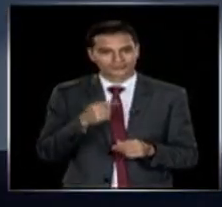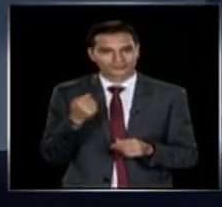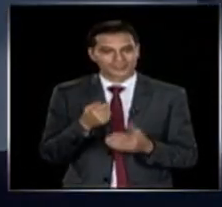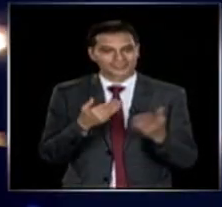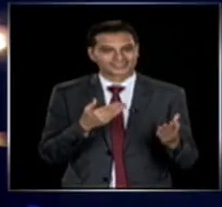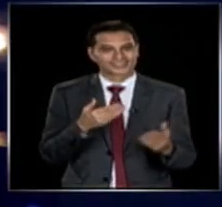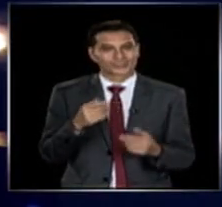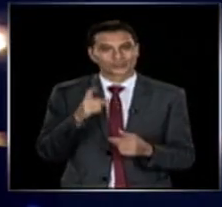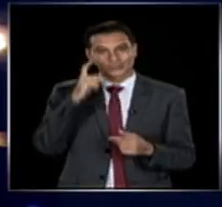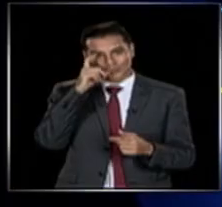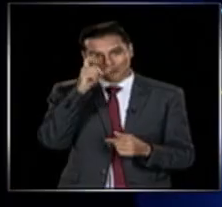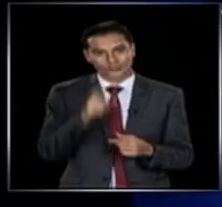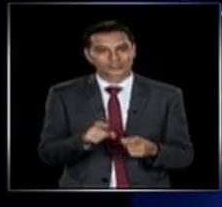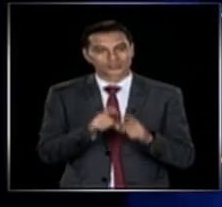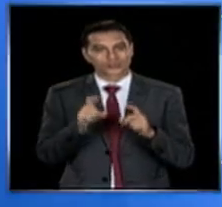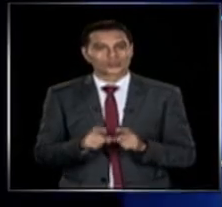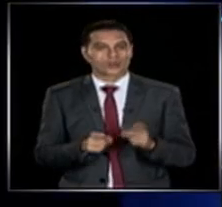صورة شخصية، والسؤال هو